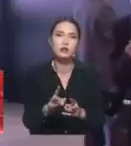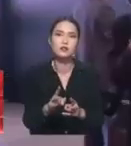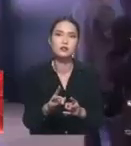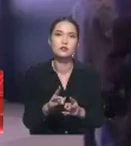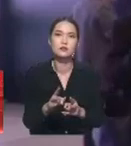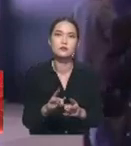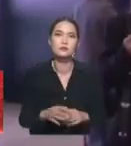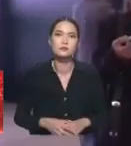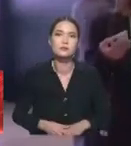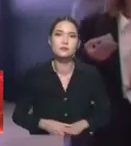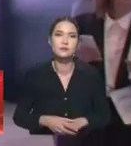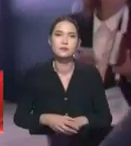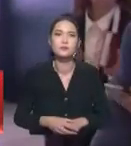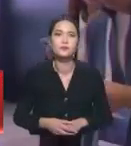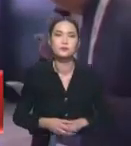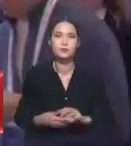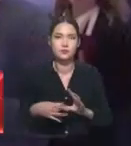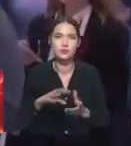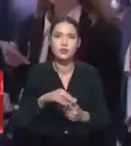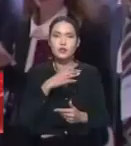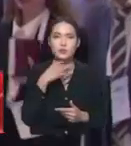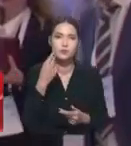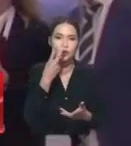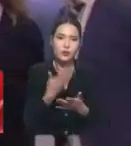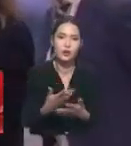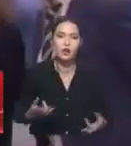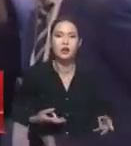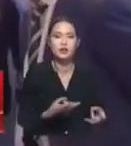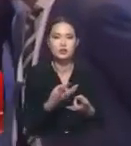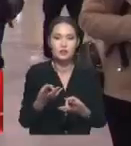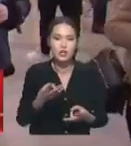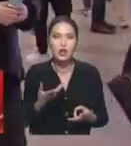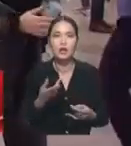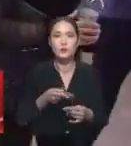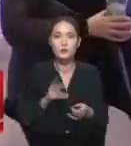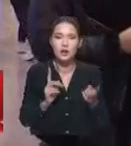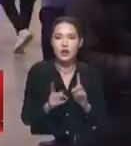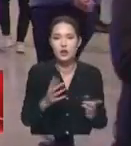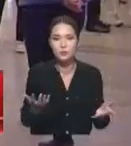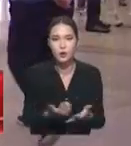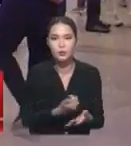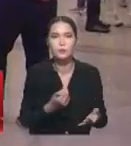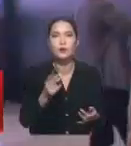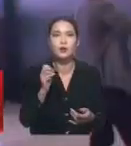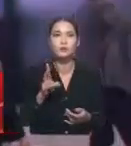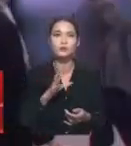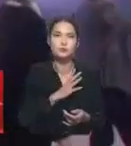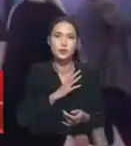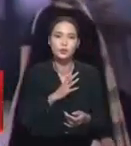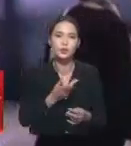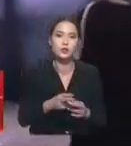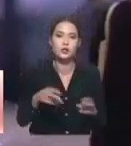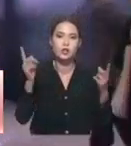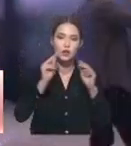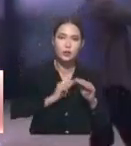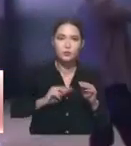уже работаем с различными компаниями, такими как Microsoft, Google. Astana Hub стал вообще, в принципе, первым